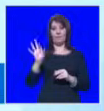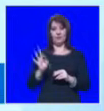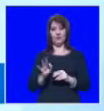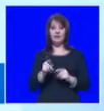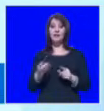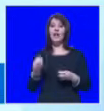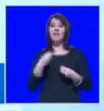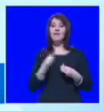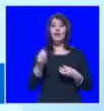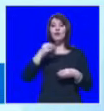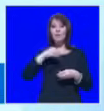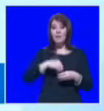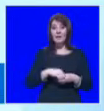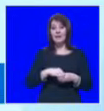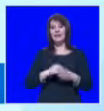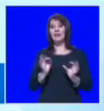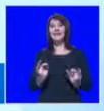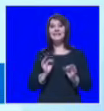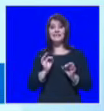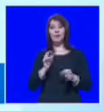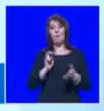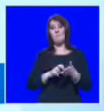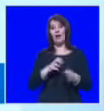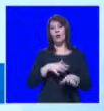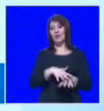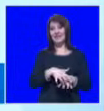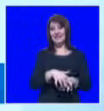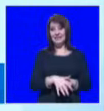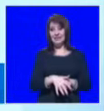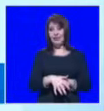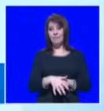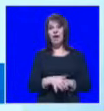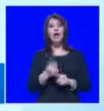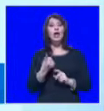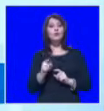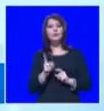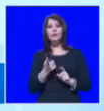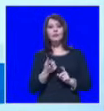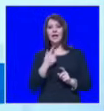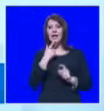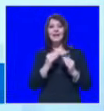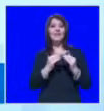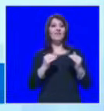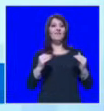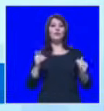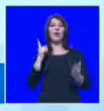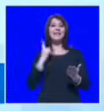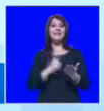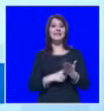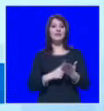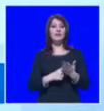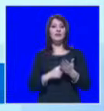допълнителна сигурност в банковата система. И последния инструмент не за подценяване е нивото на задължителните